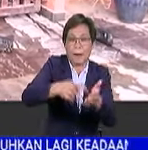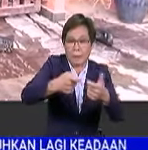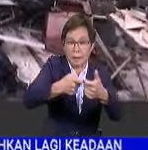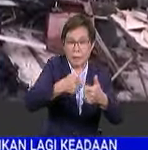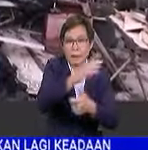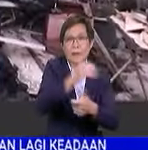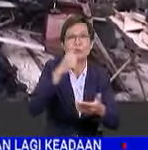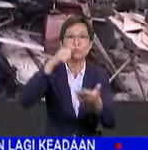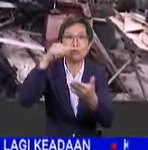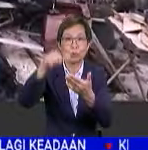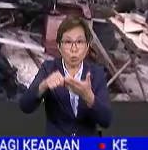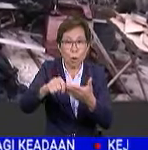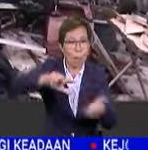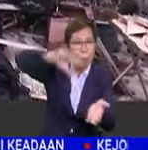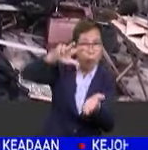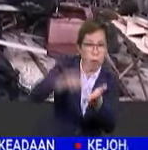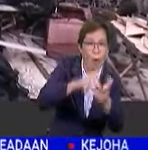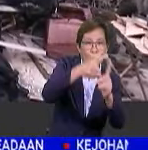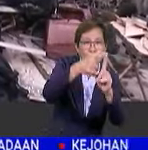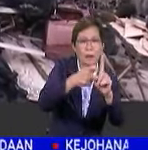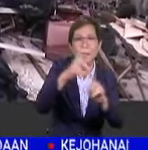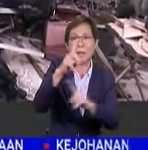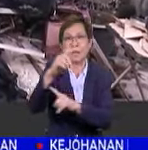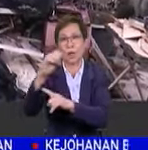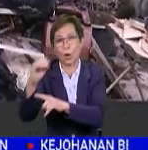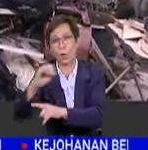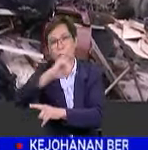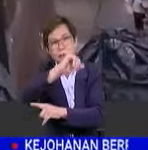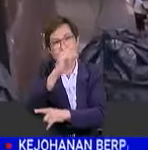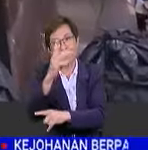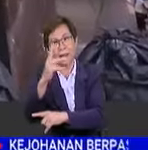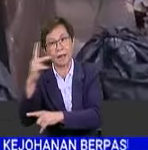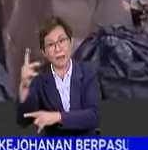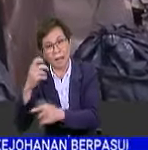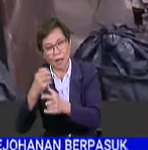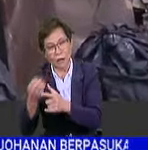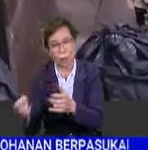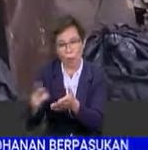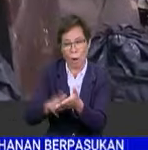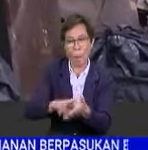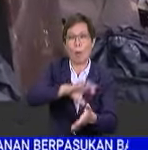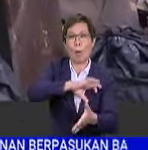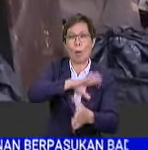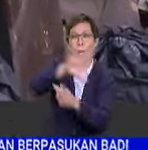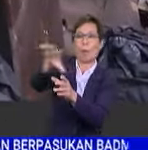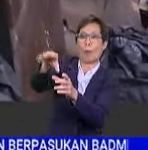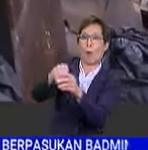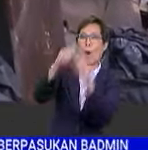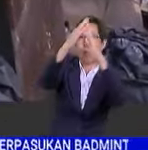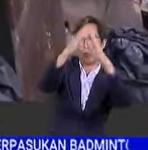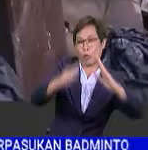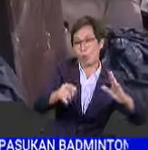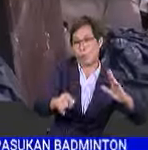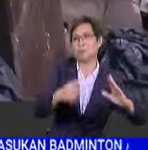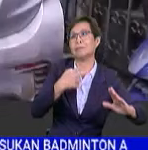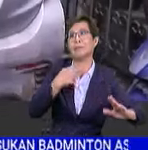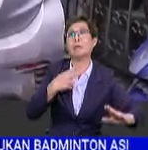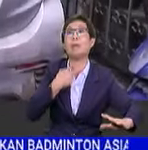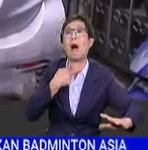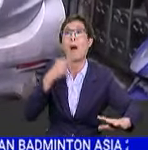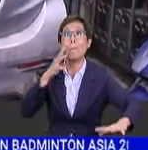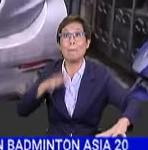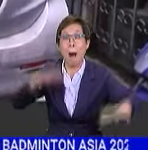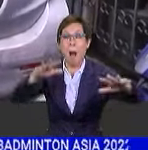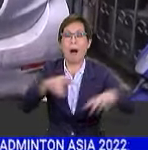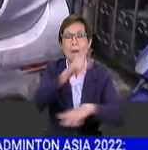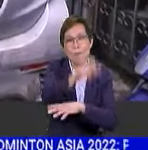surat pengesahan sama ada dari pegawai daerah JKKK atau laporan polis melibatkan rumah yang terjejas.